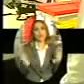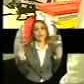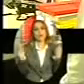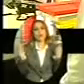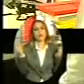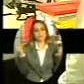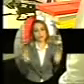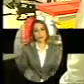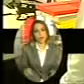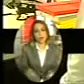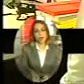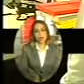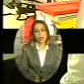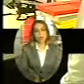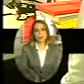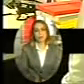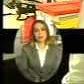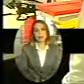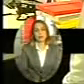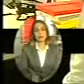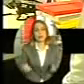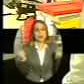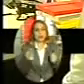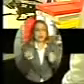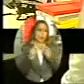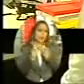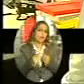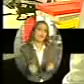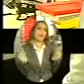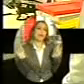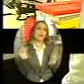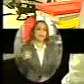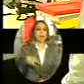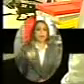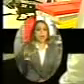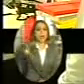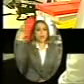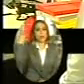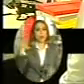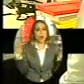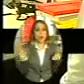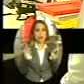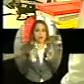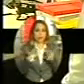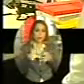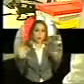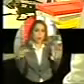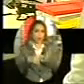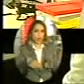שבכל קנה מידה הוא אירוע שונה ממה שחווינו בחורפים רגילים.